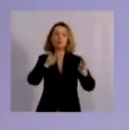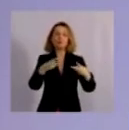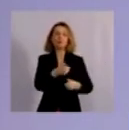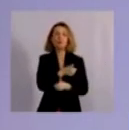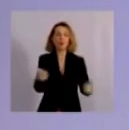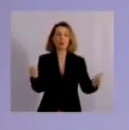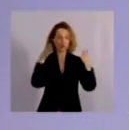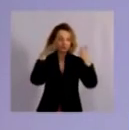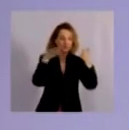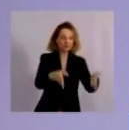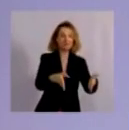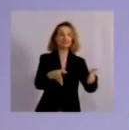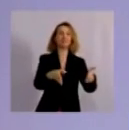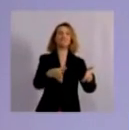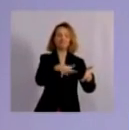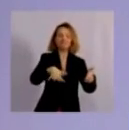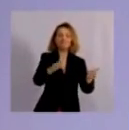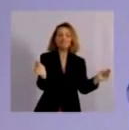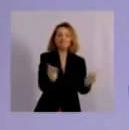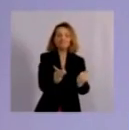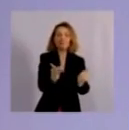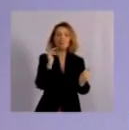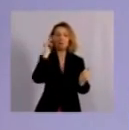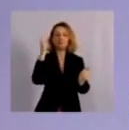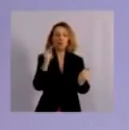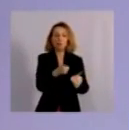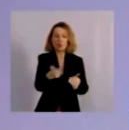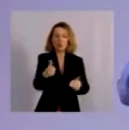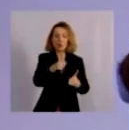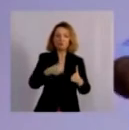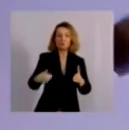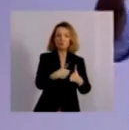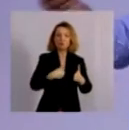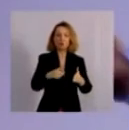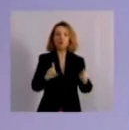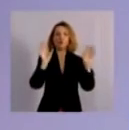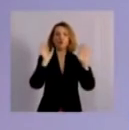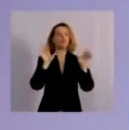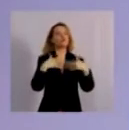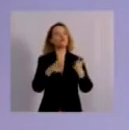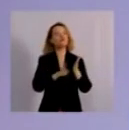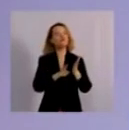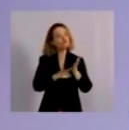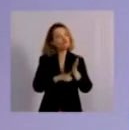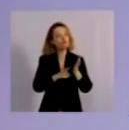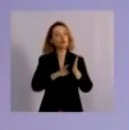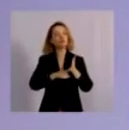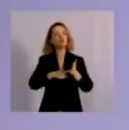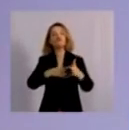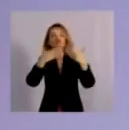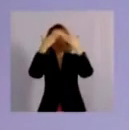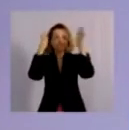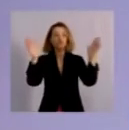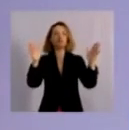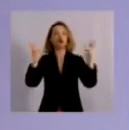του πορείας, έτσι όπως το διαγράψει, να έρθει σε επαφή με νέες εμπειρίες, νέα γνωστικά αντικείμενα, κυρίως να γνωρίσει νέους